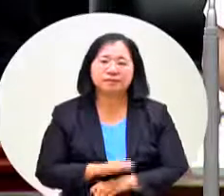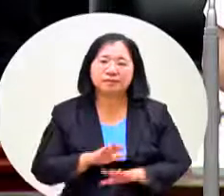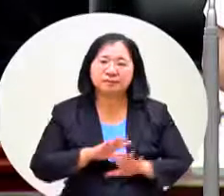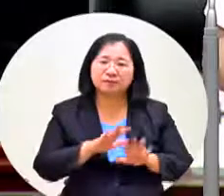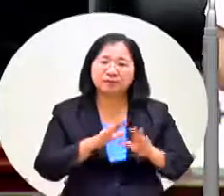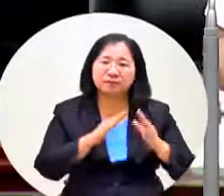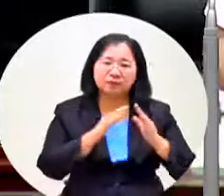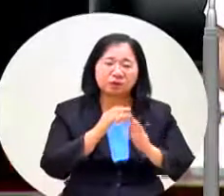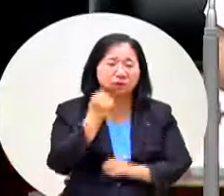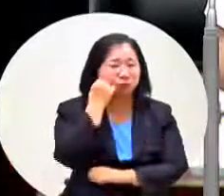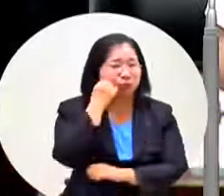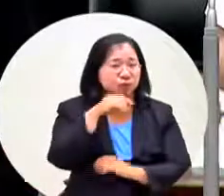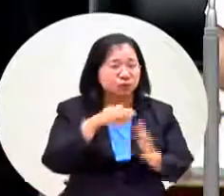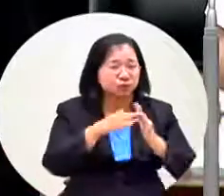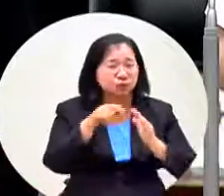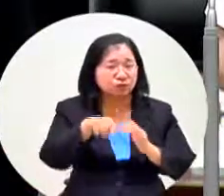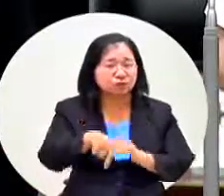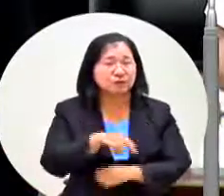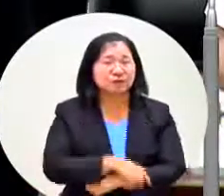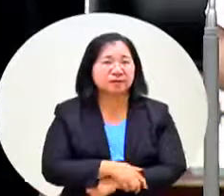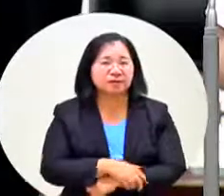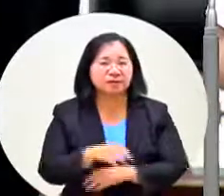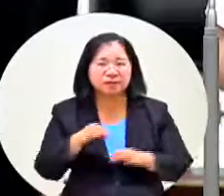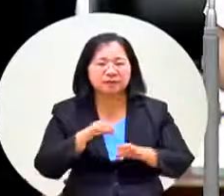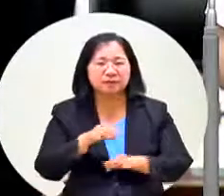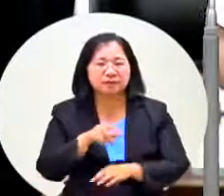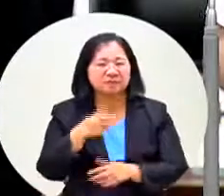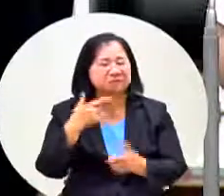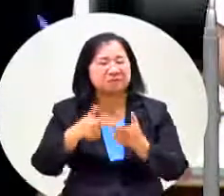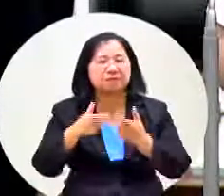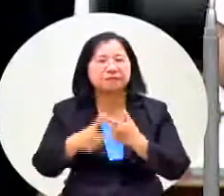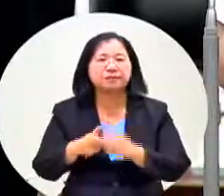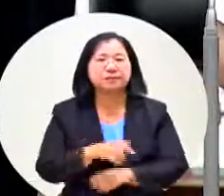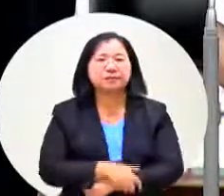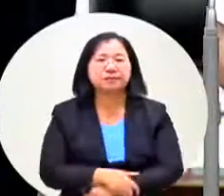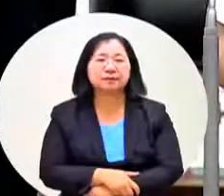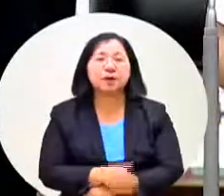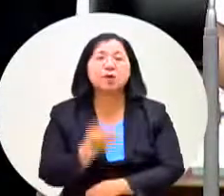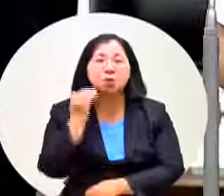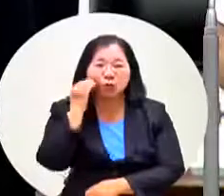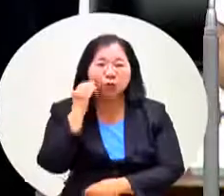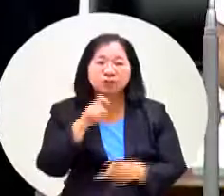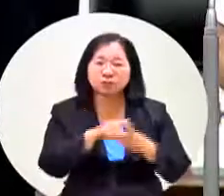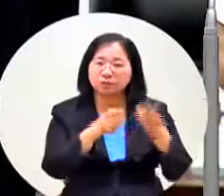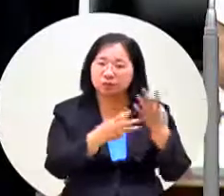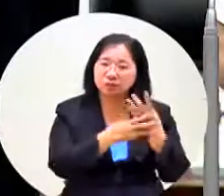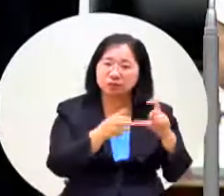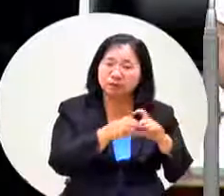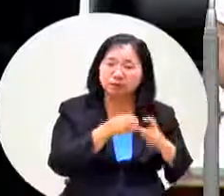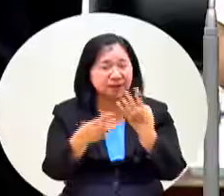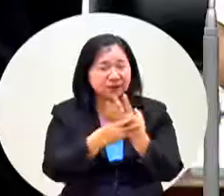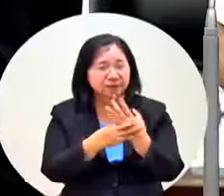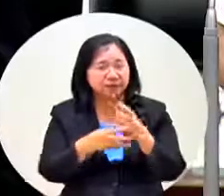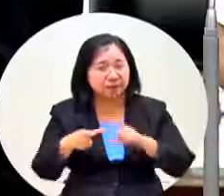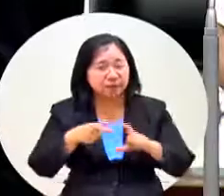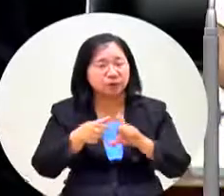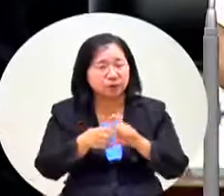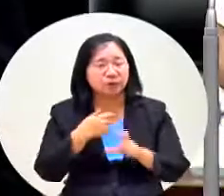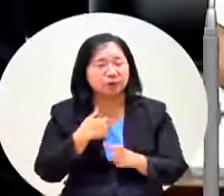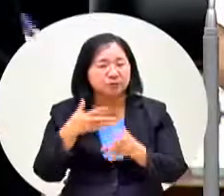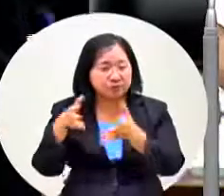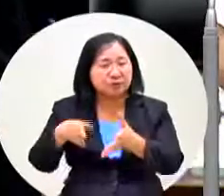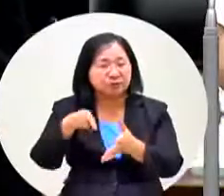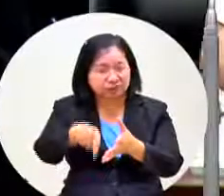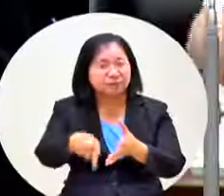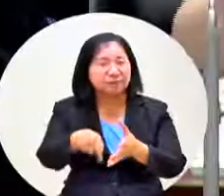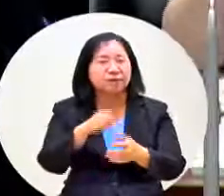能我们跟这个地政局再来做一个处理如果假设有这个大概发展应该